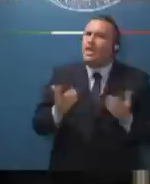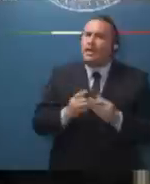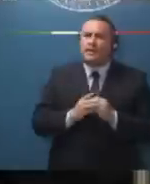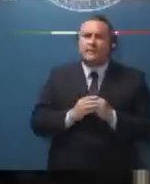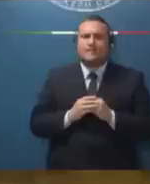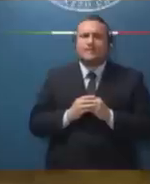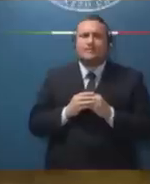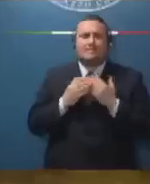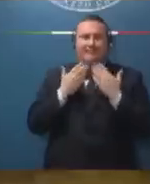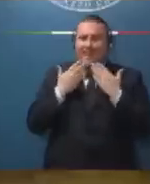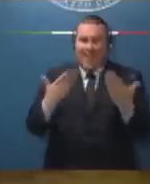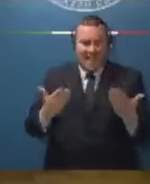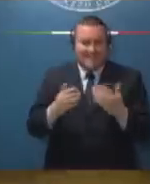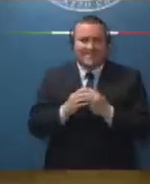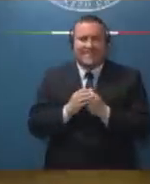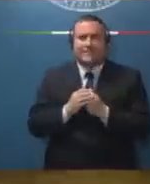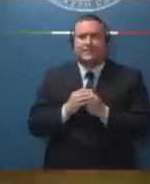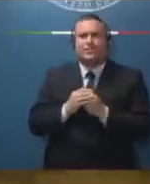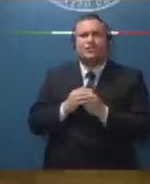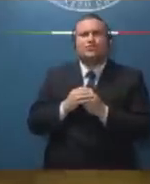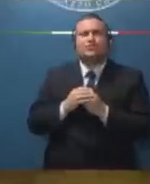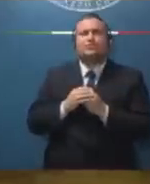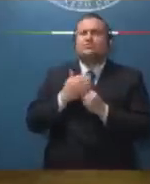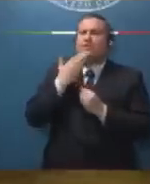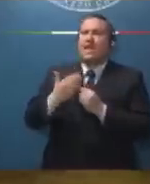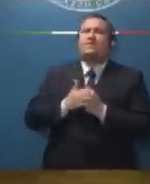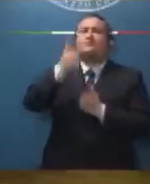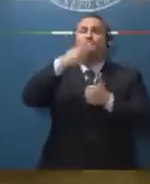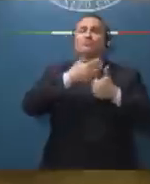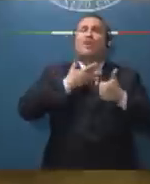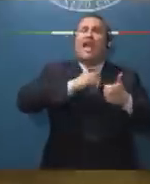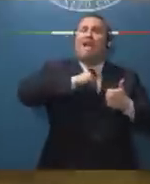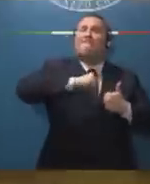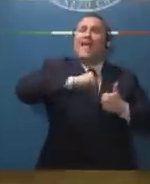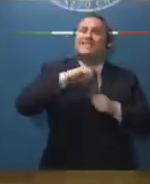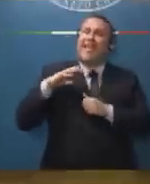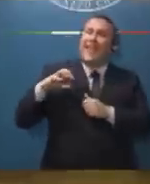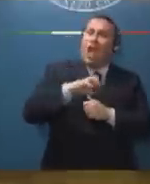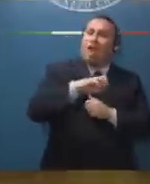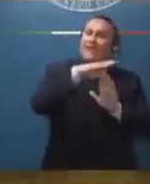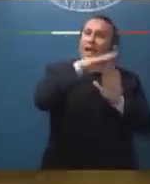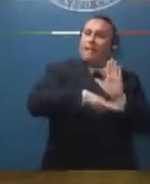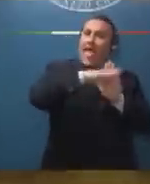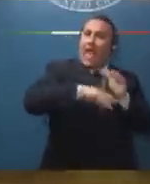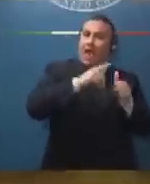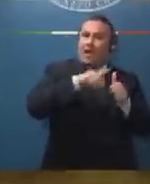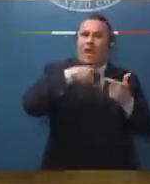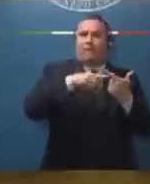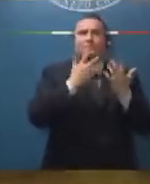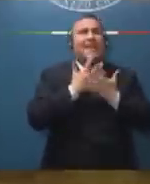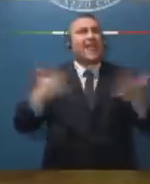Grazie mille Ci sono due piani e feste ricoveri e plan e poi la grande